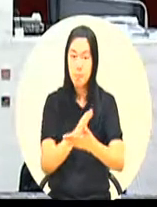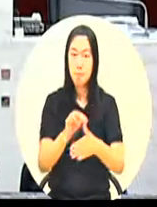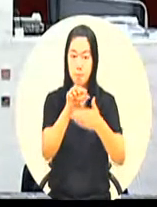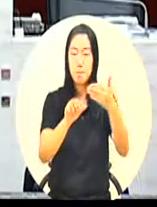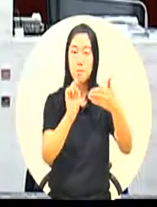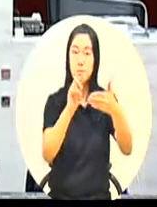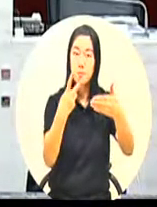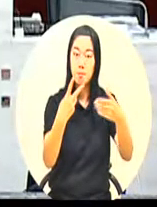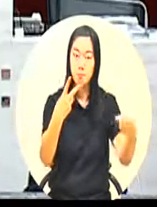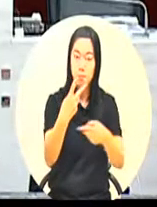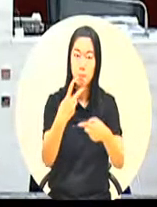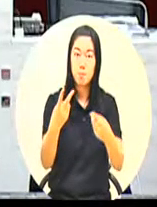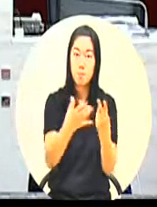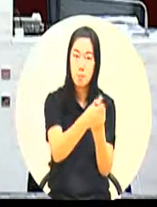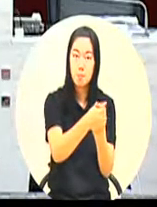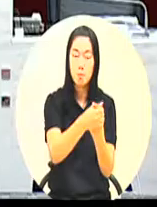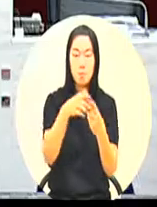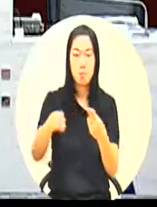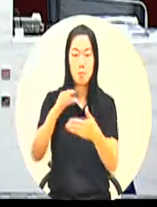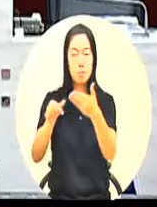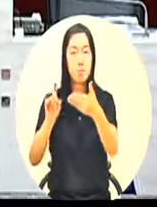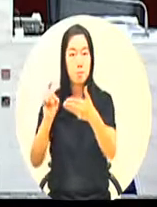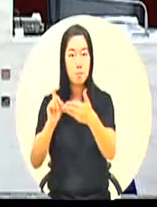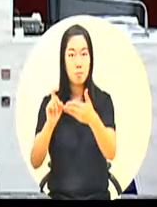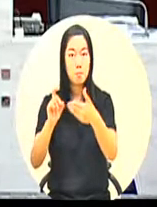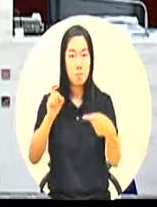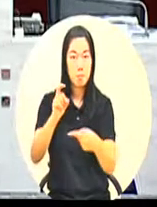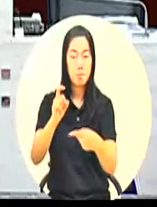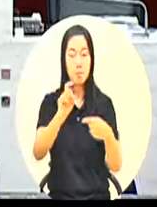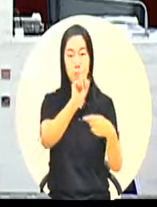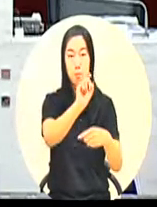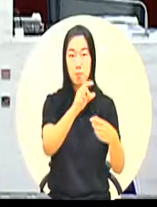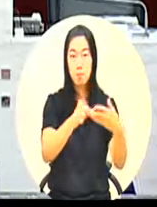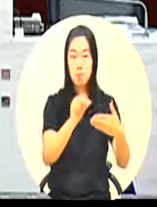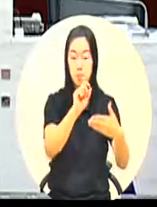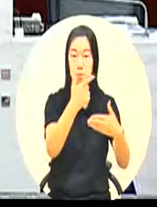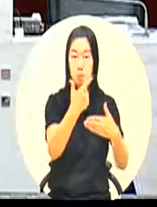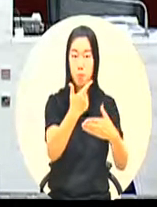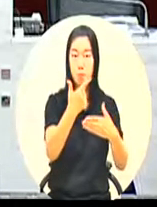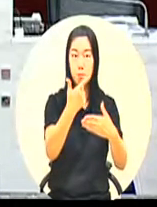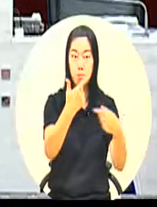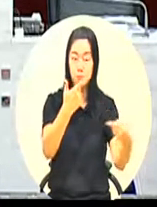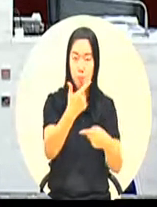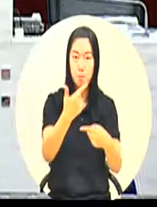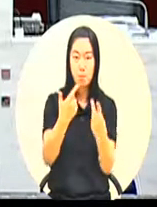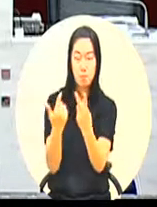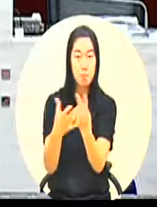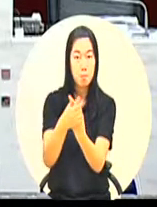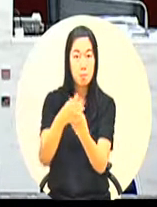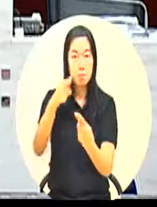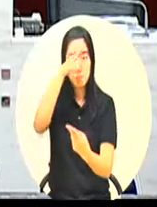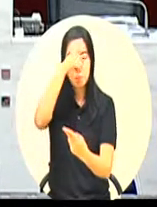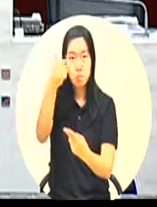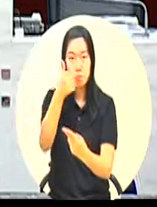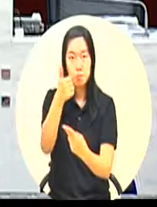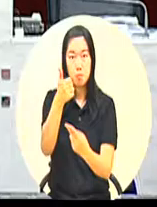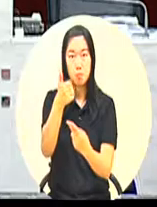条之一并案啊，那因为十条之一跟十六条之一，黄少廷议员的版本并没